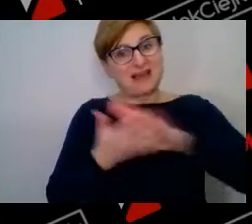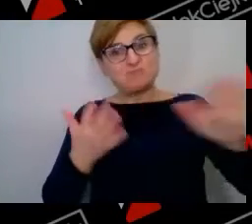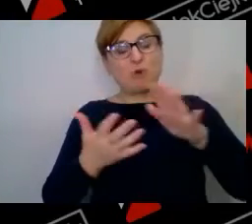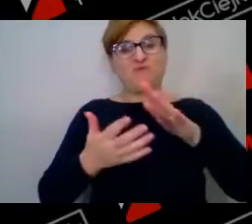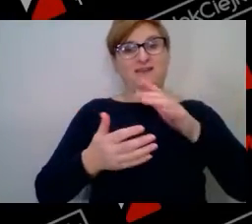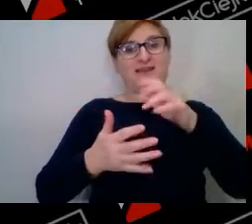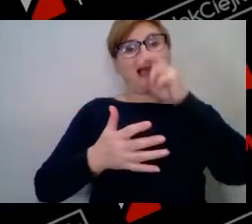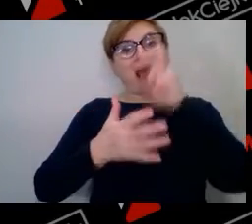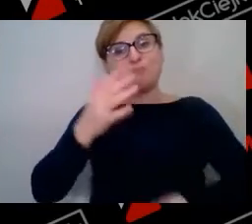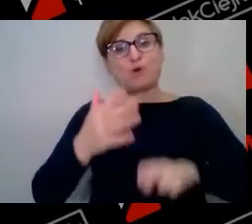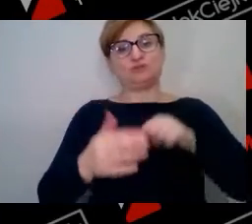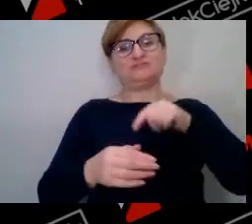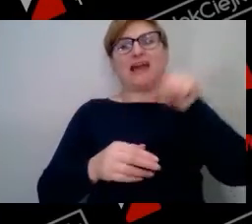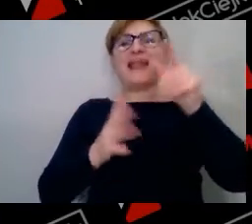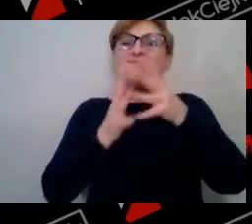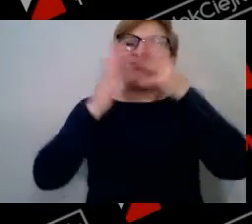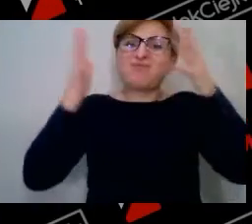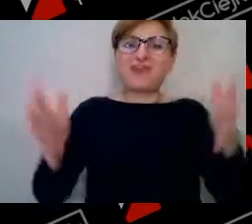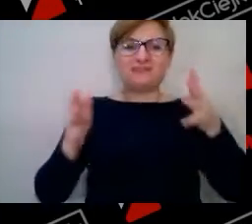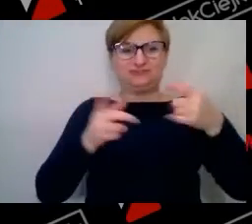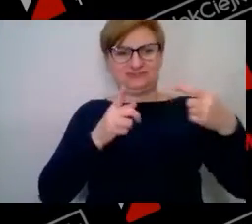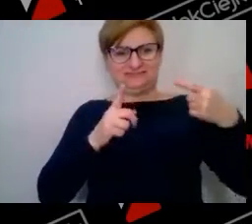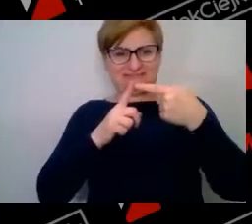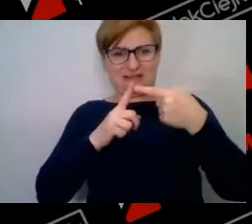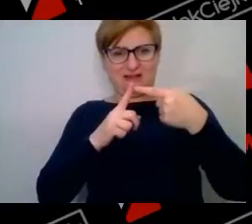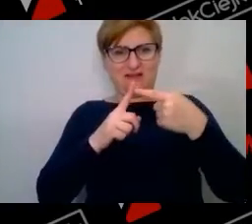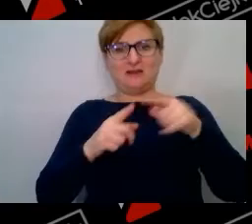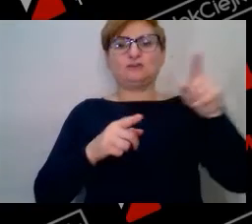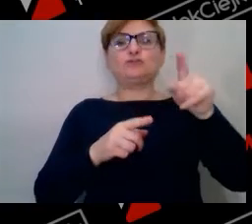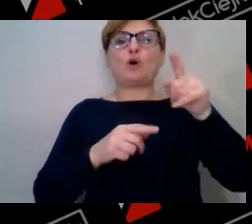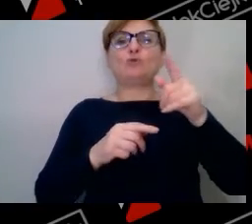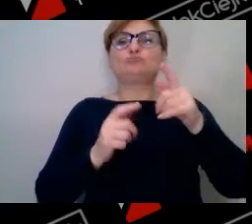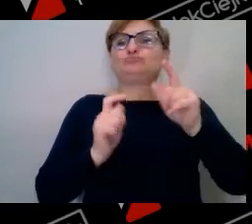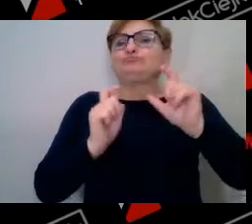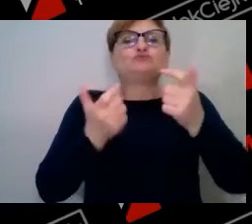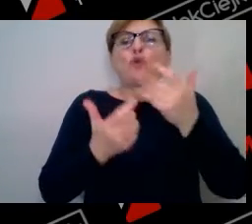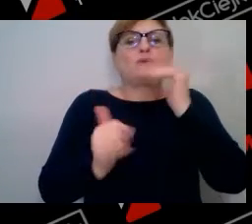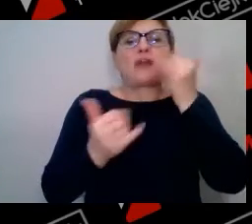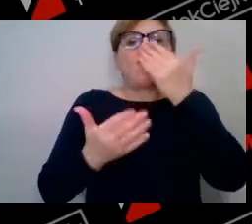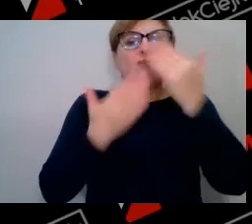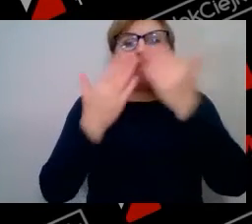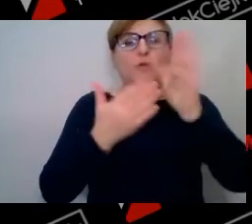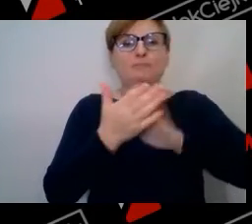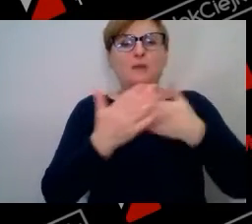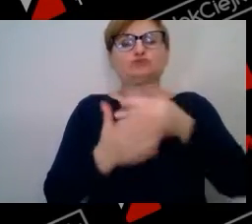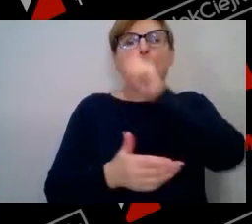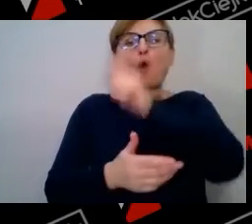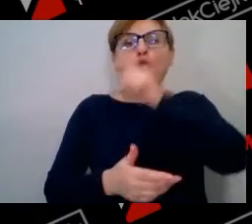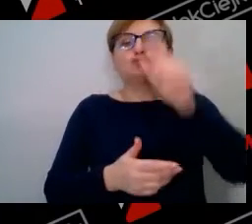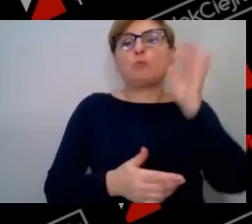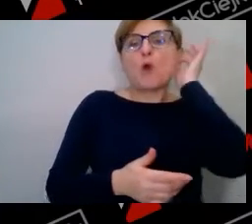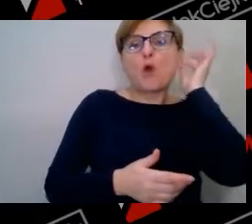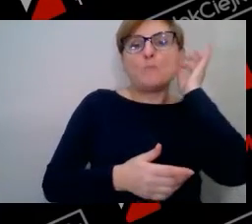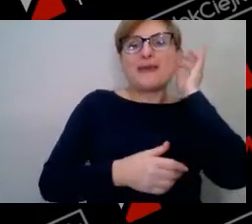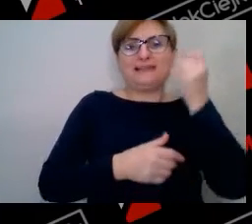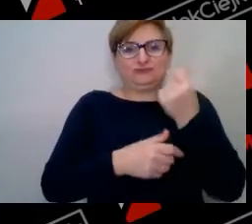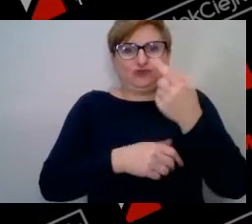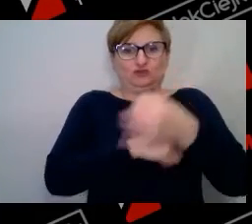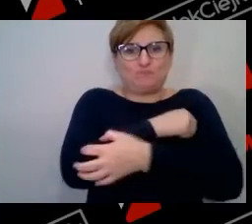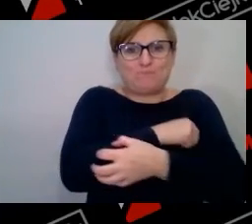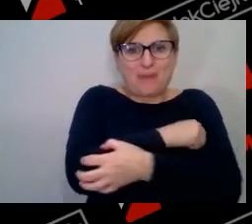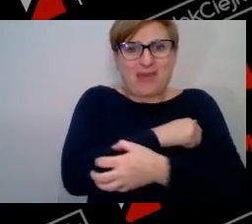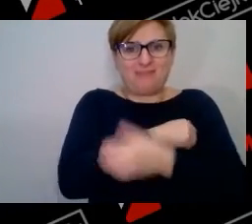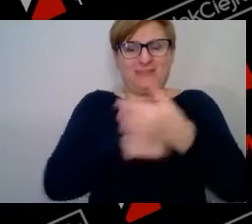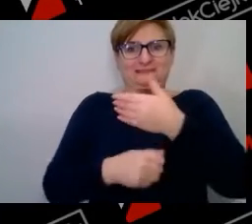szerszym kontekście. Zakaz aborcji uderza przede wszystkim w kobiety najmniej zamożne. Sytuacja ekonomiczna kobiet musi ulec polepszeniu.